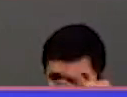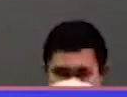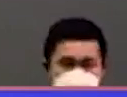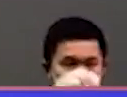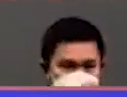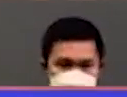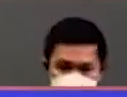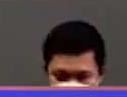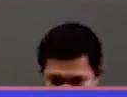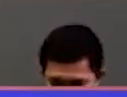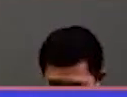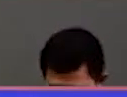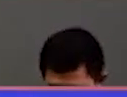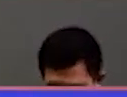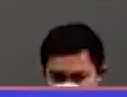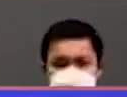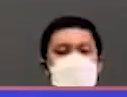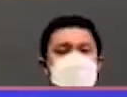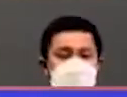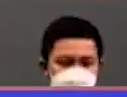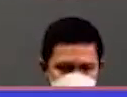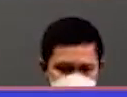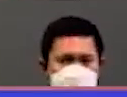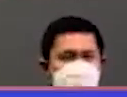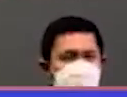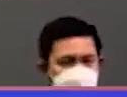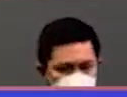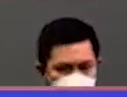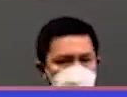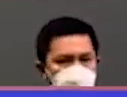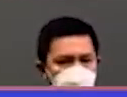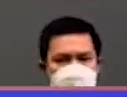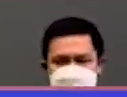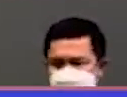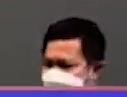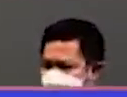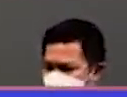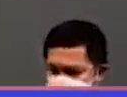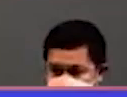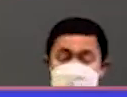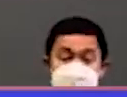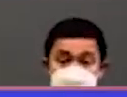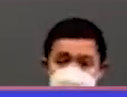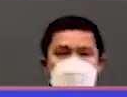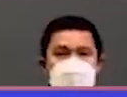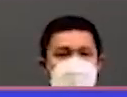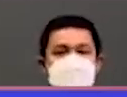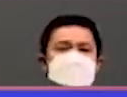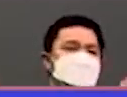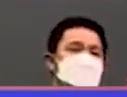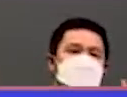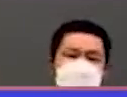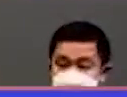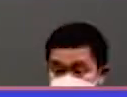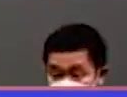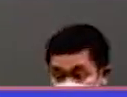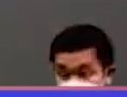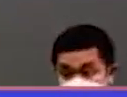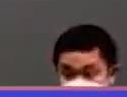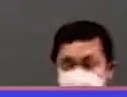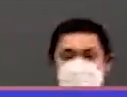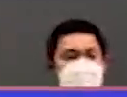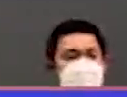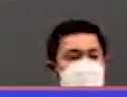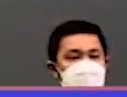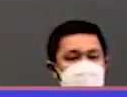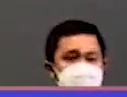จุบันและก็ขยายสิทธิ์ให้ครอบคลุมนะคะถึงผู้ที่มีรายได้แล้วก็ผู้ที่มีรายได้น้อยจริงที่ปรับเปลี่ยนไ